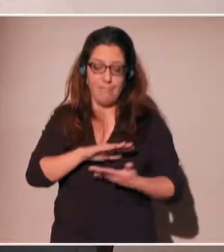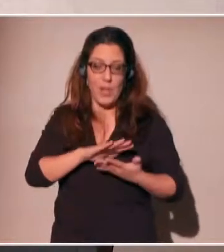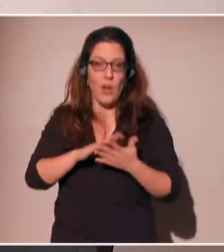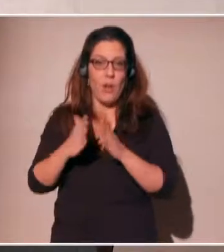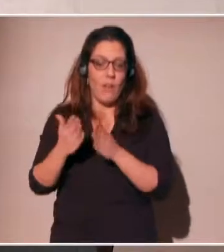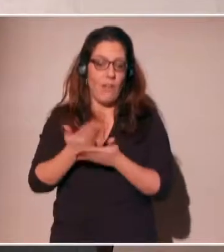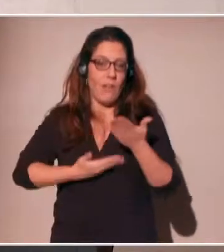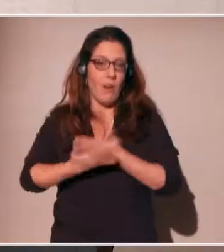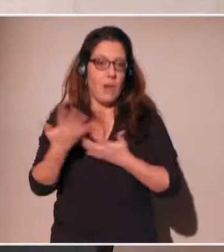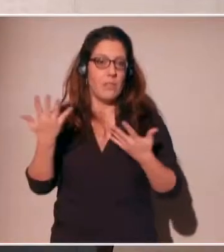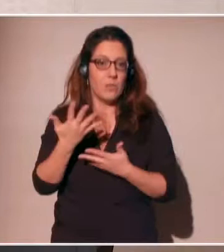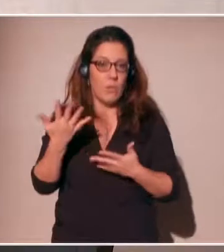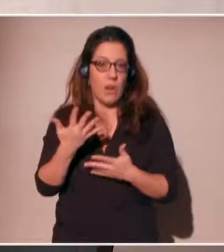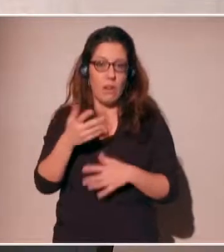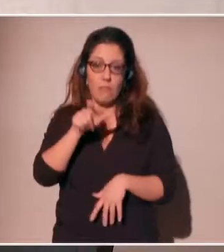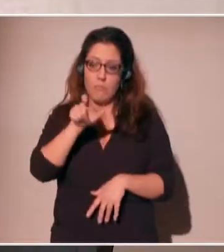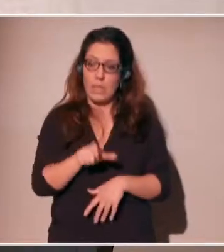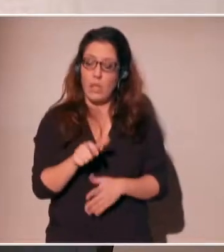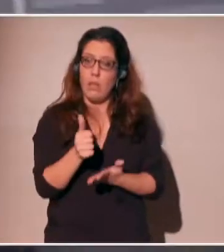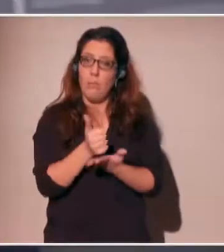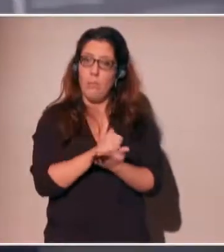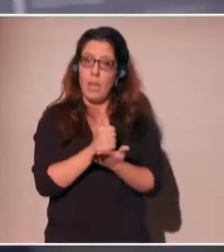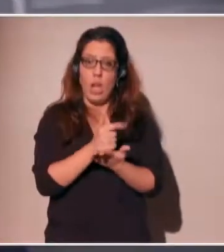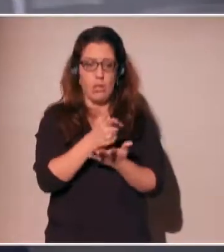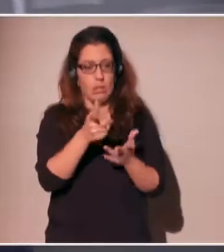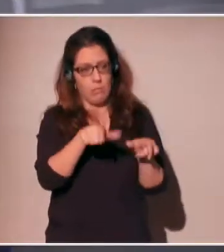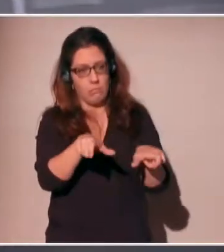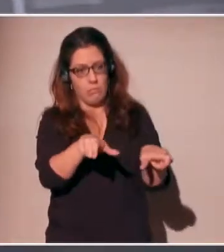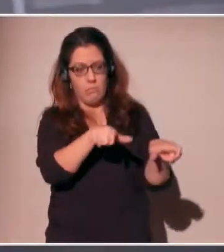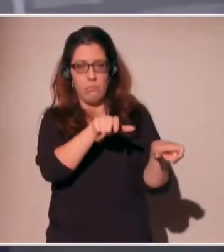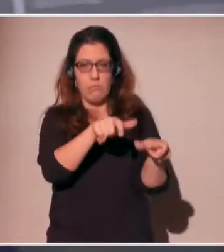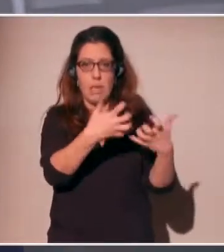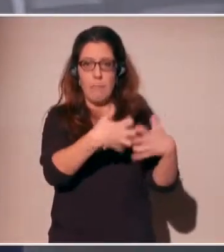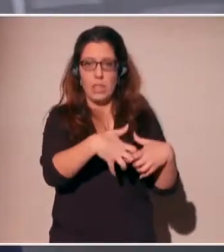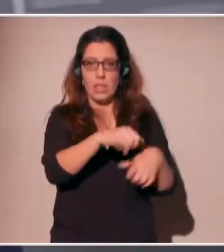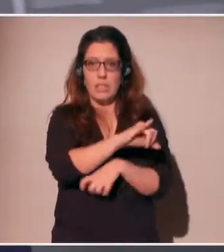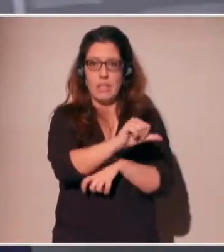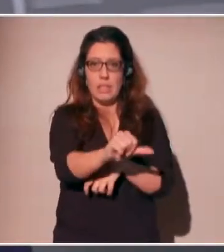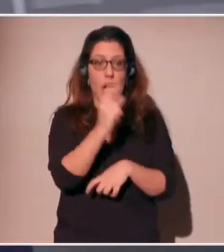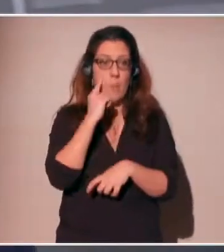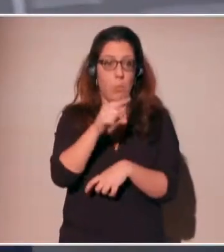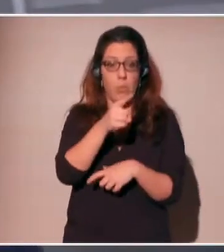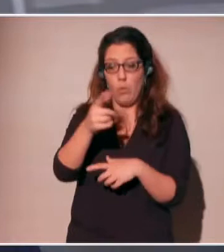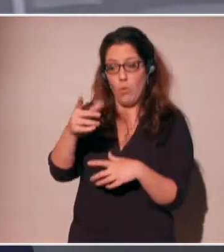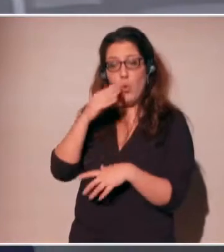contrôle l'IA, et ce, au service de l'humain. Si,